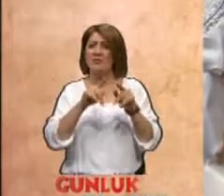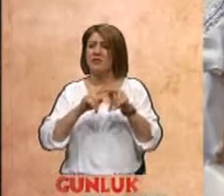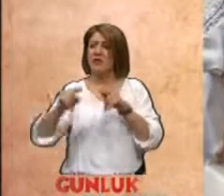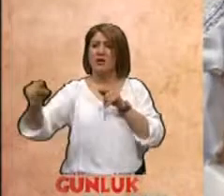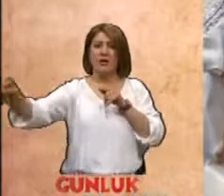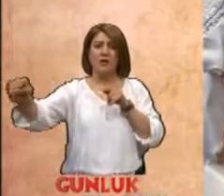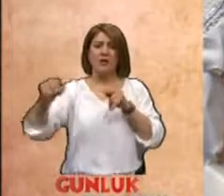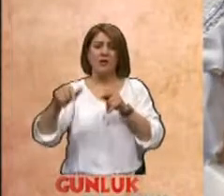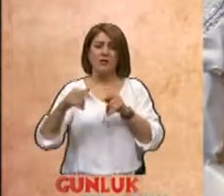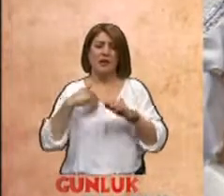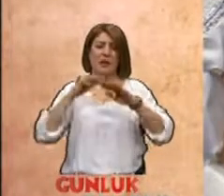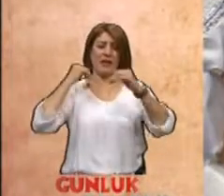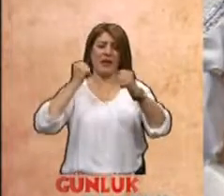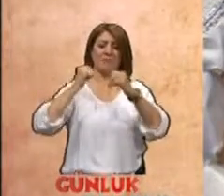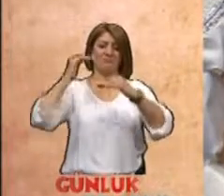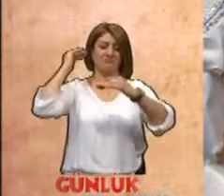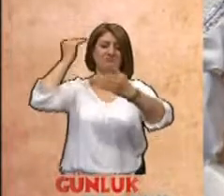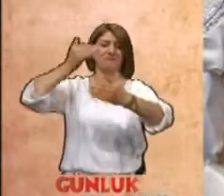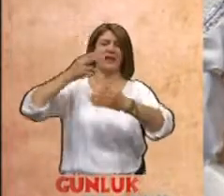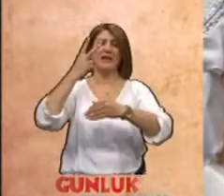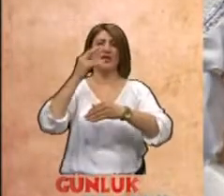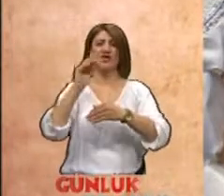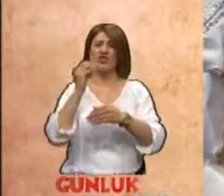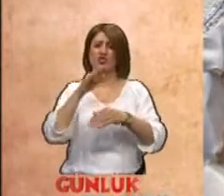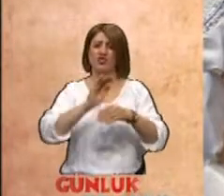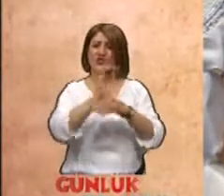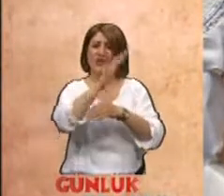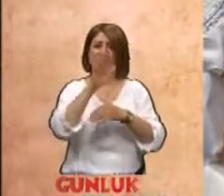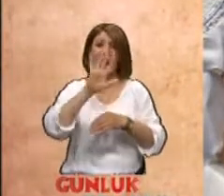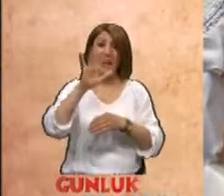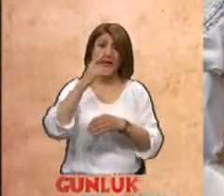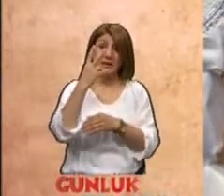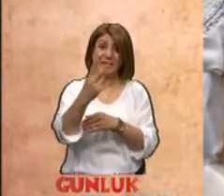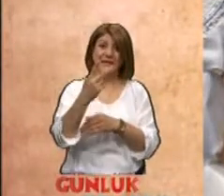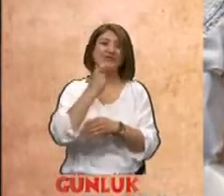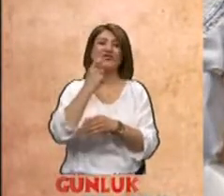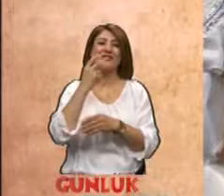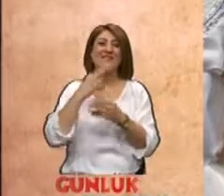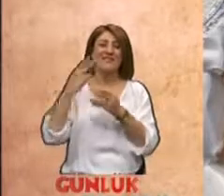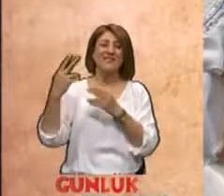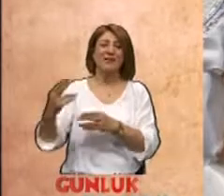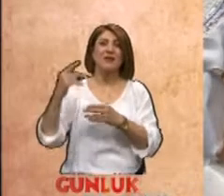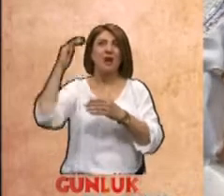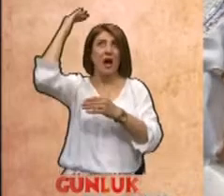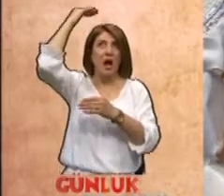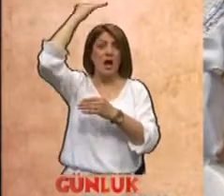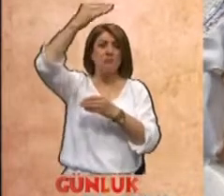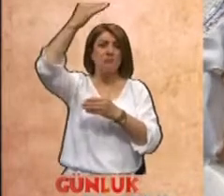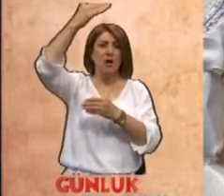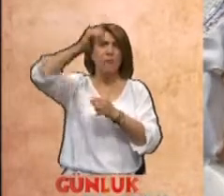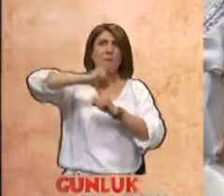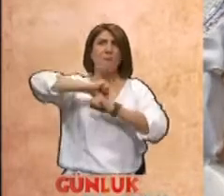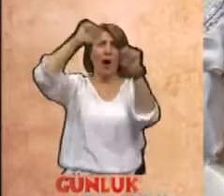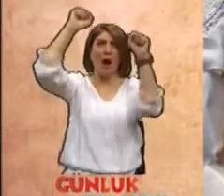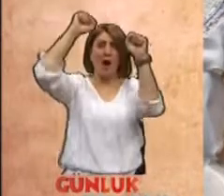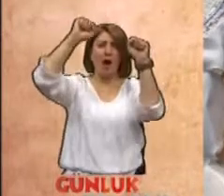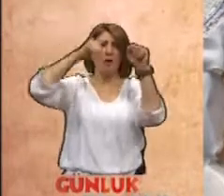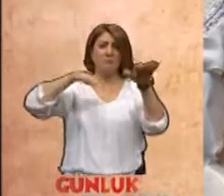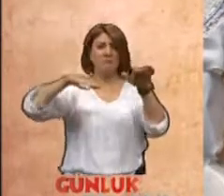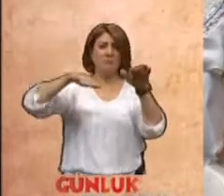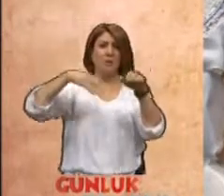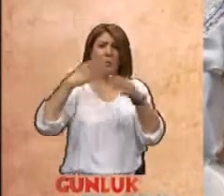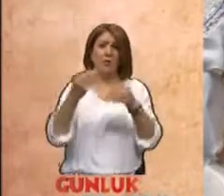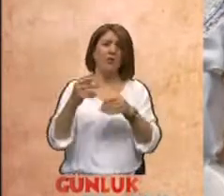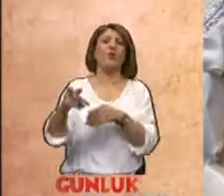park ettiği sabit karavanında iki çocuğuyla birlikte yaşayan 52 yaşındaki Caroline Guy, karavanının tavanından gelen büyük bir patlamayla